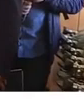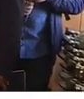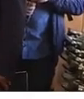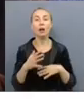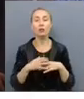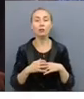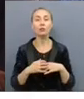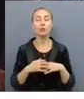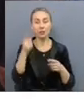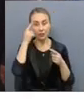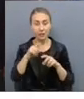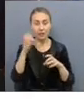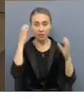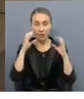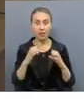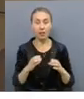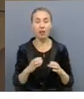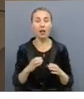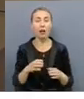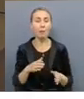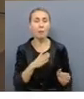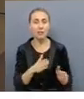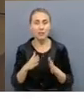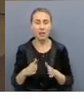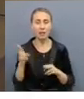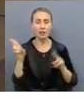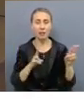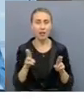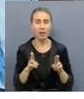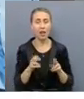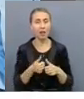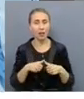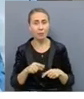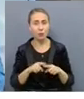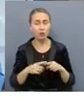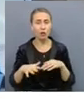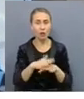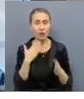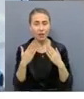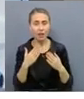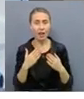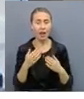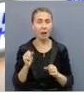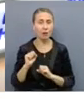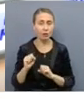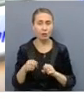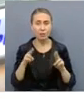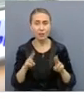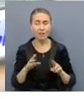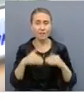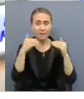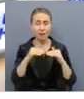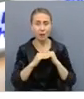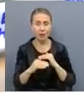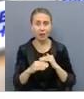Кокшетауский технический институт находится под постоянным контролем Комитета по международным отношениям, обороне и безопасности Верхней Палаты парламента.